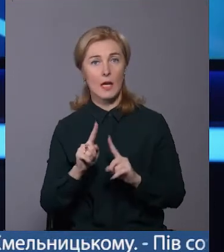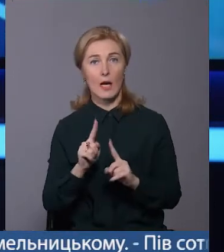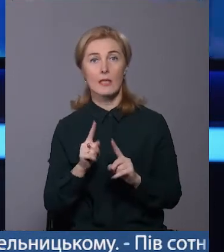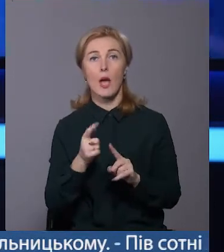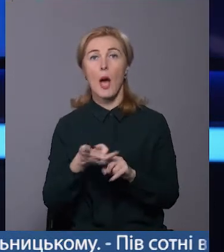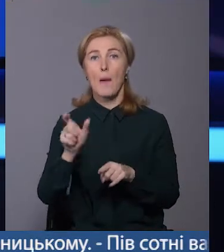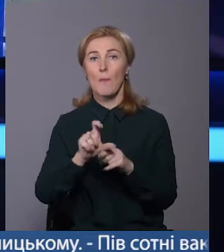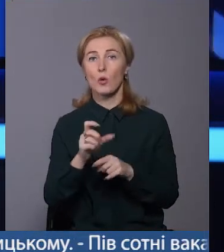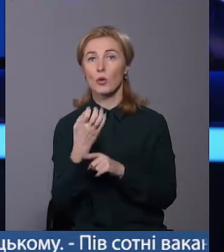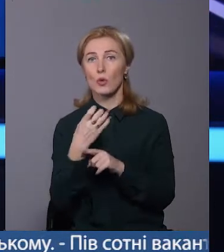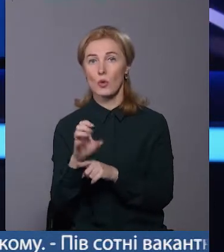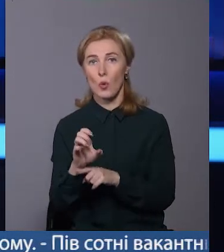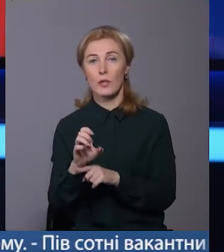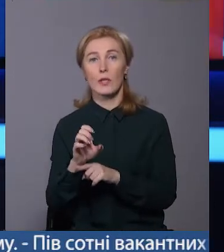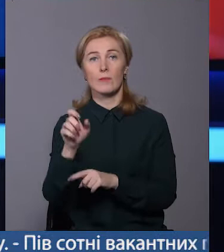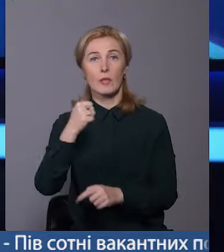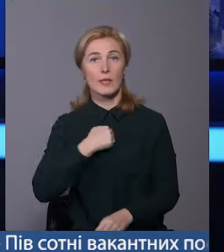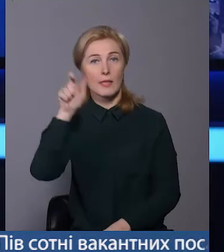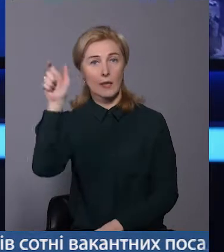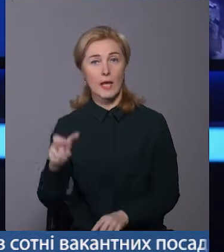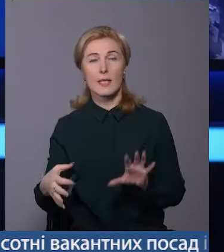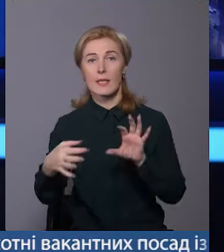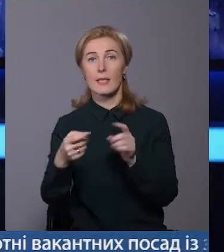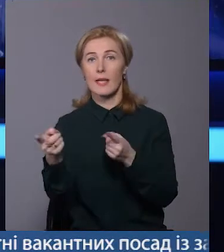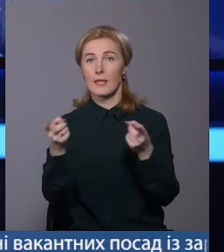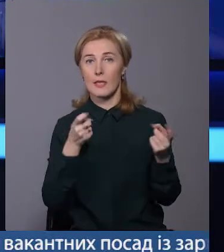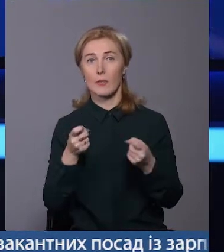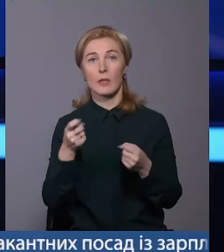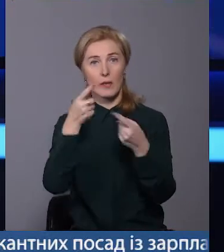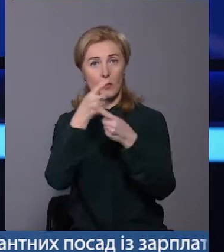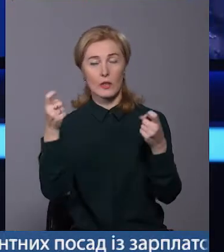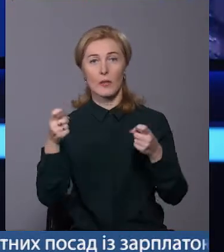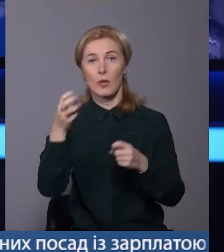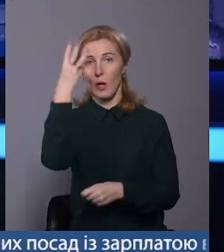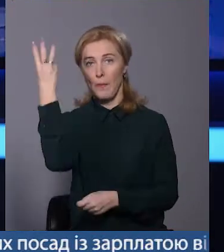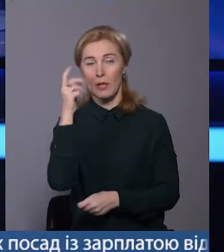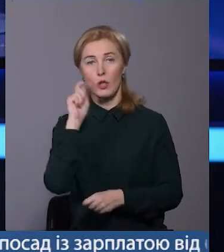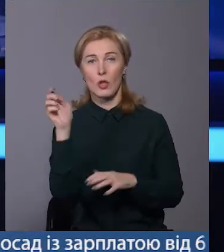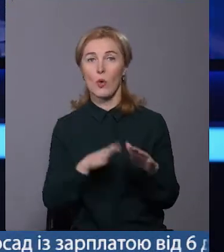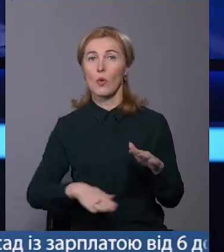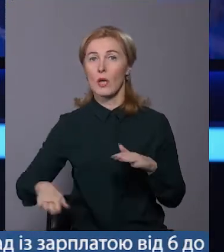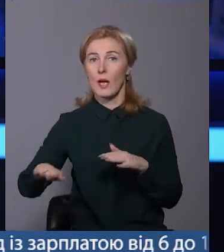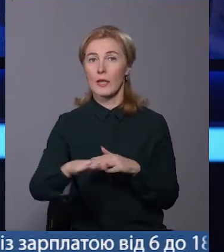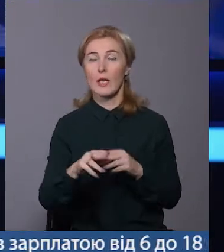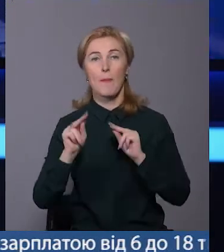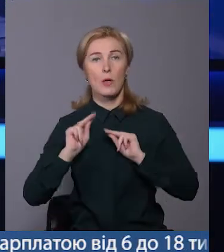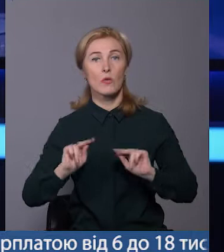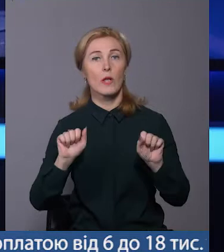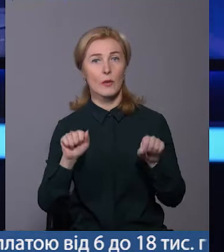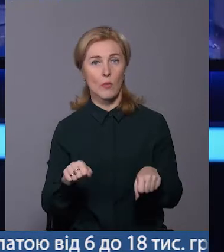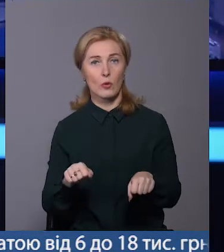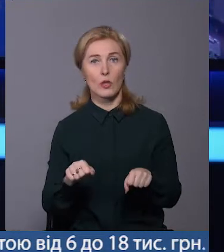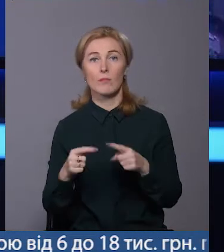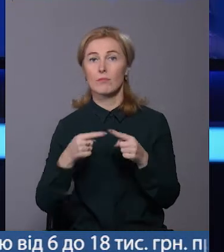понад сотня кіберсолдатів, які задіяні на інформаційному фронті Хмельниччини та України. Працювати можна як у